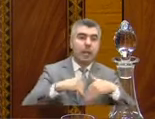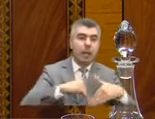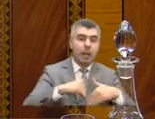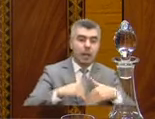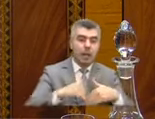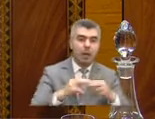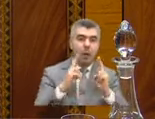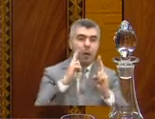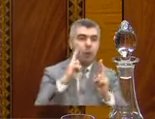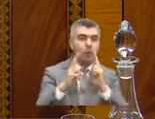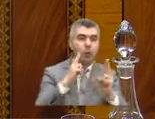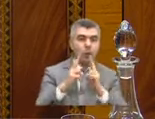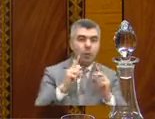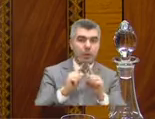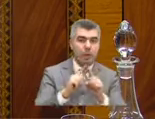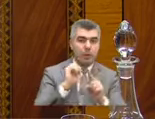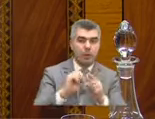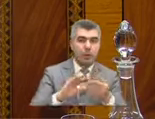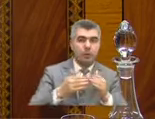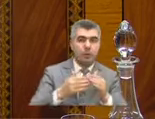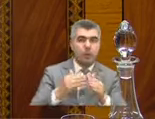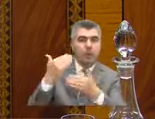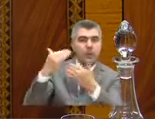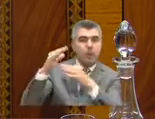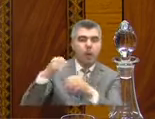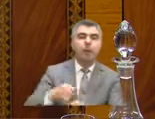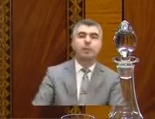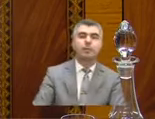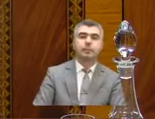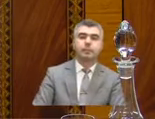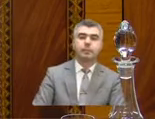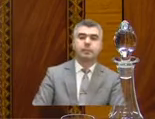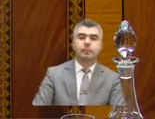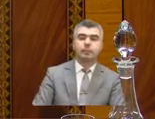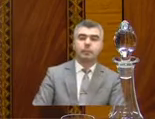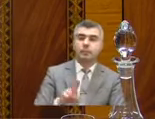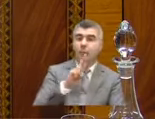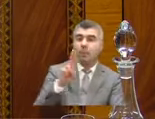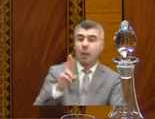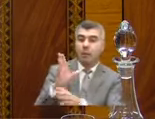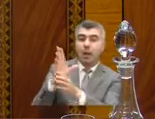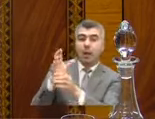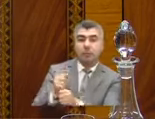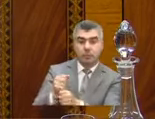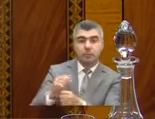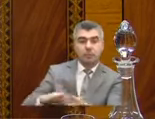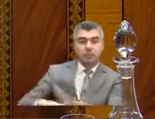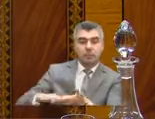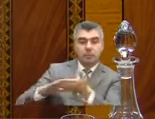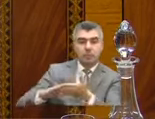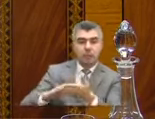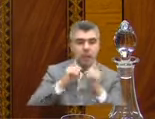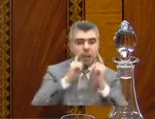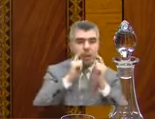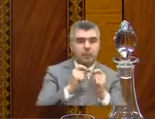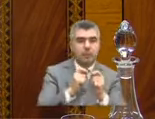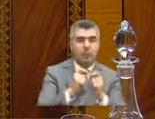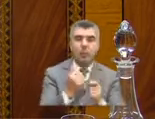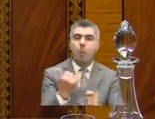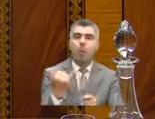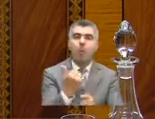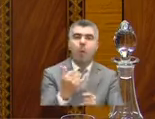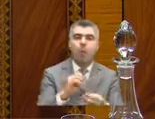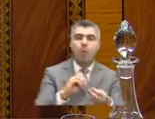والطرق السيار والمجال الرقمي والسياحة، وتجسيدا للعناية السامية التي يوليها صاحب الجلالة نصره الله